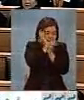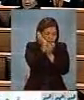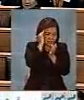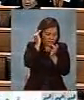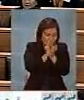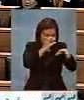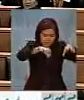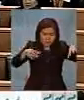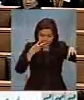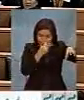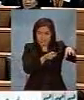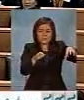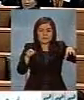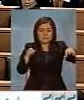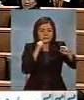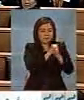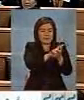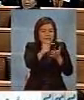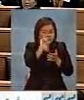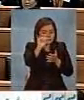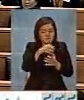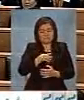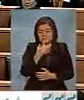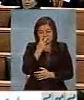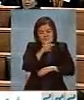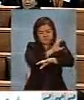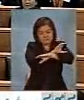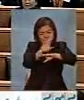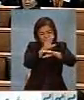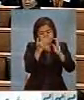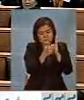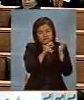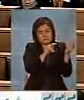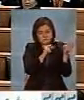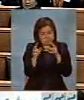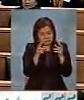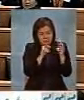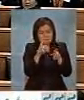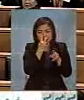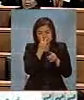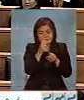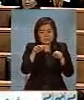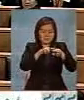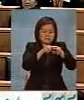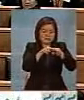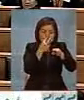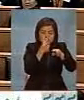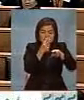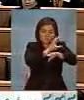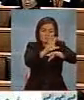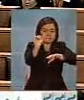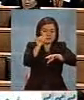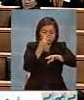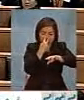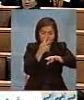อยู่ผมไม่อยากเห็นรถไฟที่ไปนครพนมมีตะหมอนรถไฟครับผม